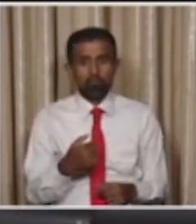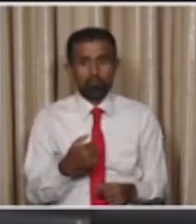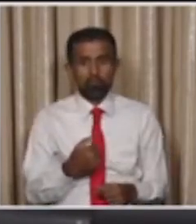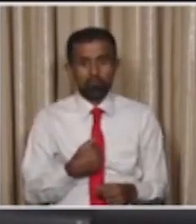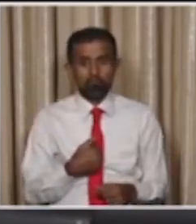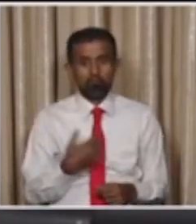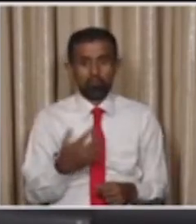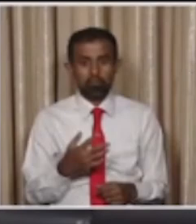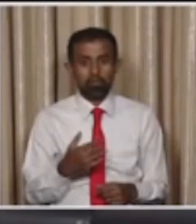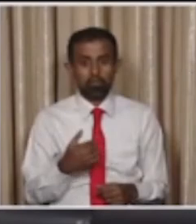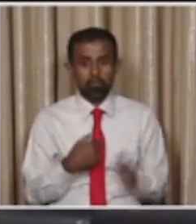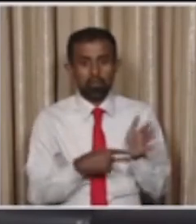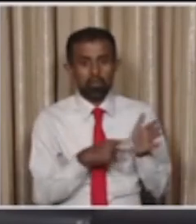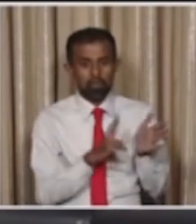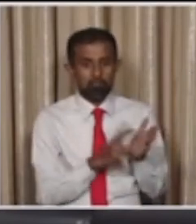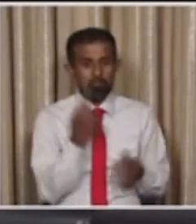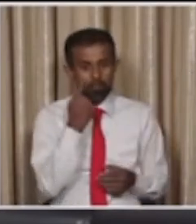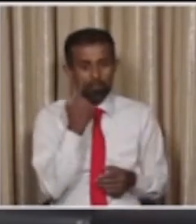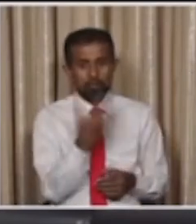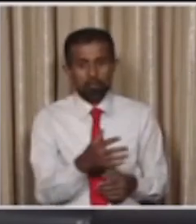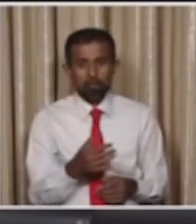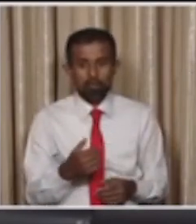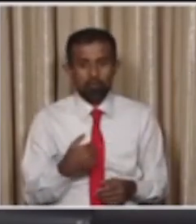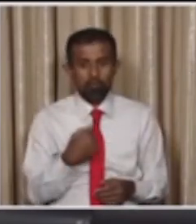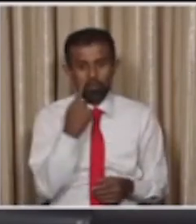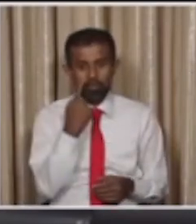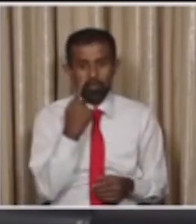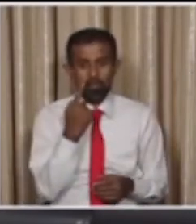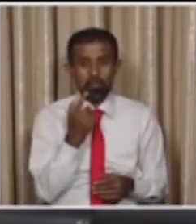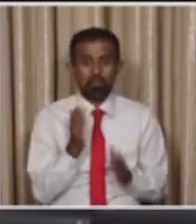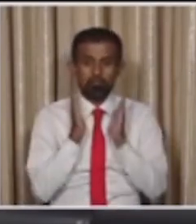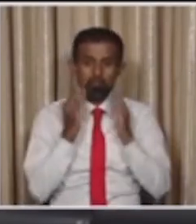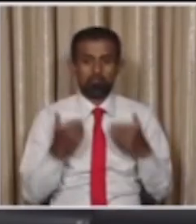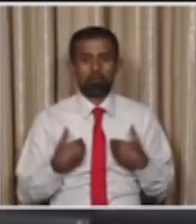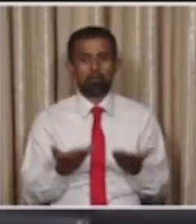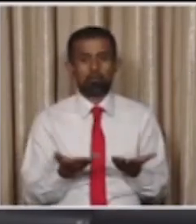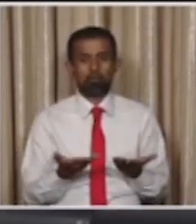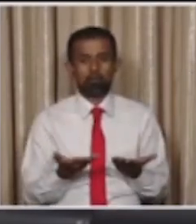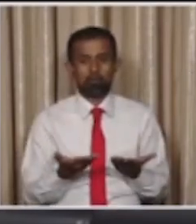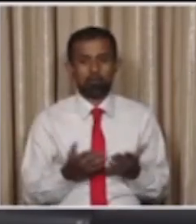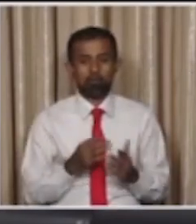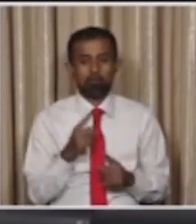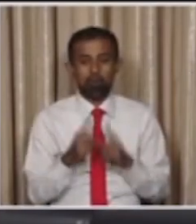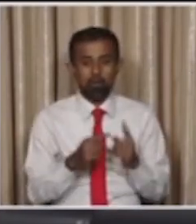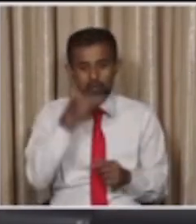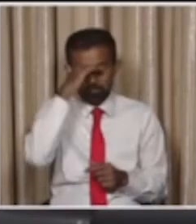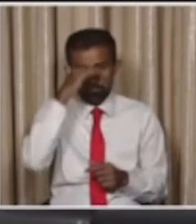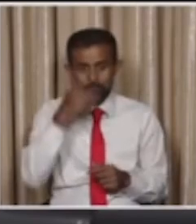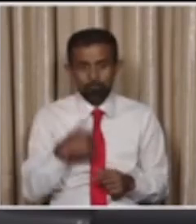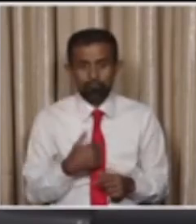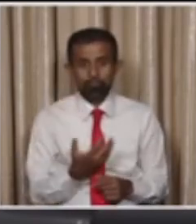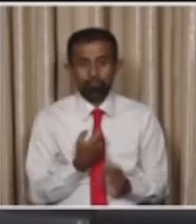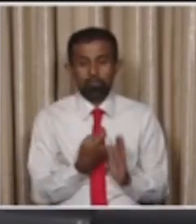කියලා කිව්වා. මං ටීවී එකේ තමයි දැක්කේ. මට දැකලා hina උඩ පැලපෙන මට hina. අර කතානායකතුමනි මේක